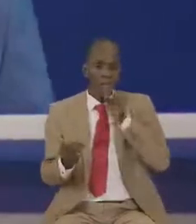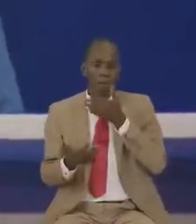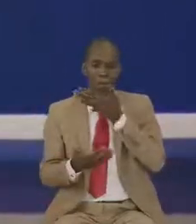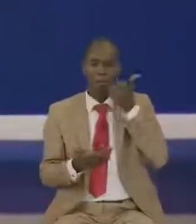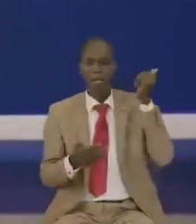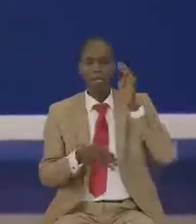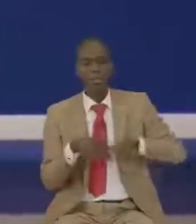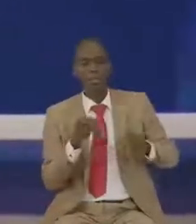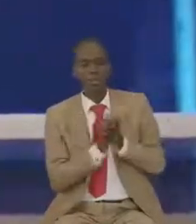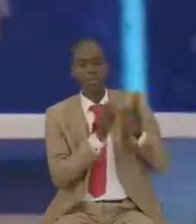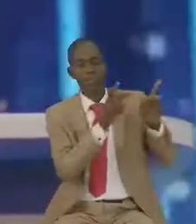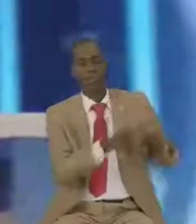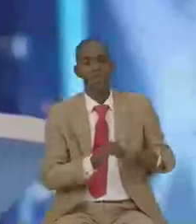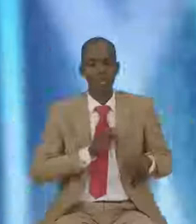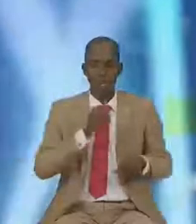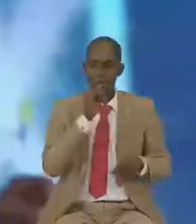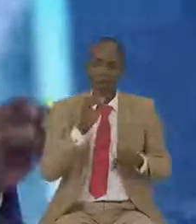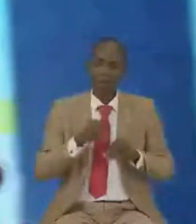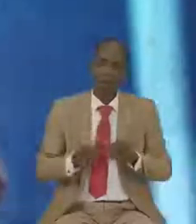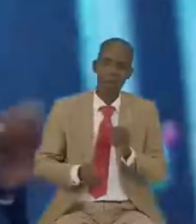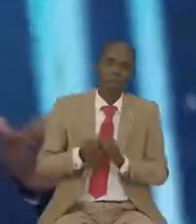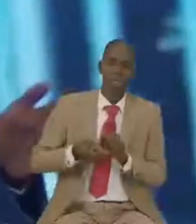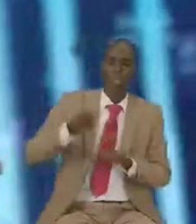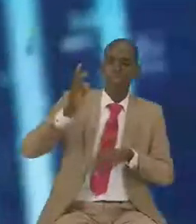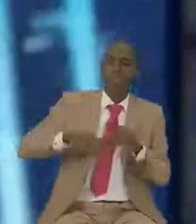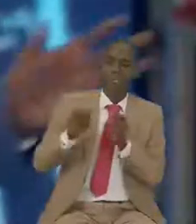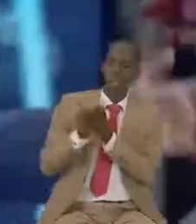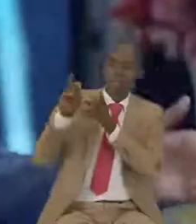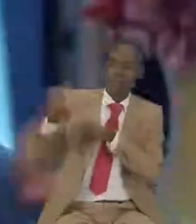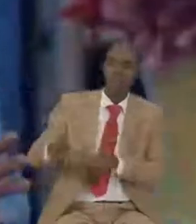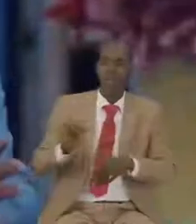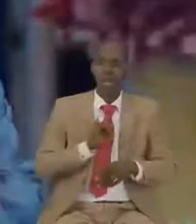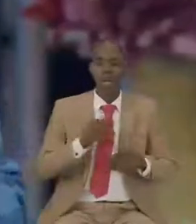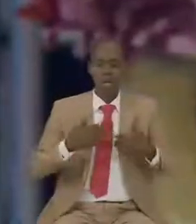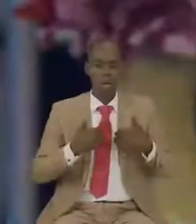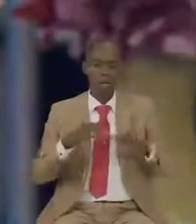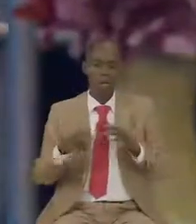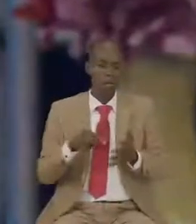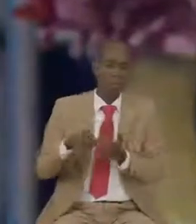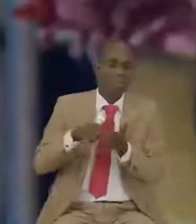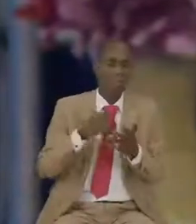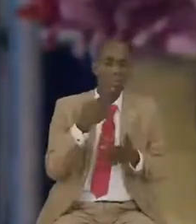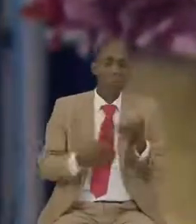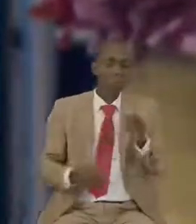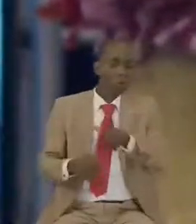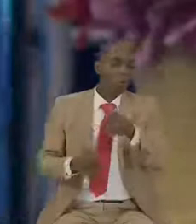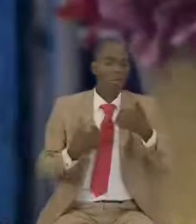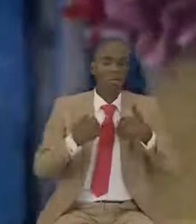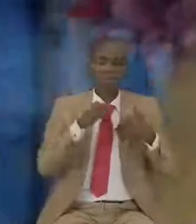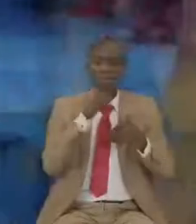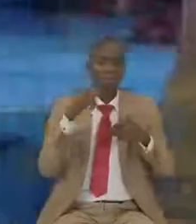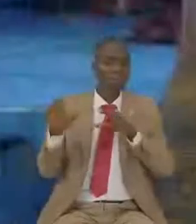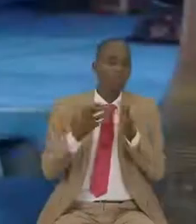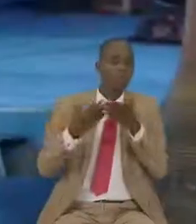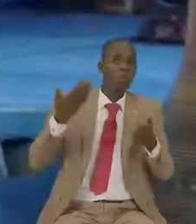œuvres. Pas dire je suis mieux que l'autre là. Je suis meilleur que tous. J'ai fait ceci